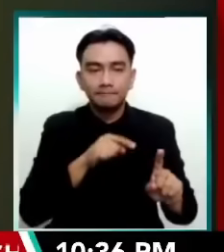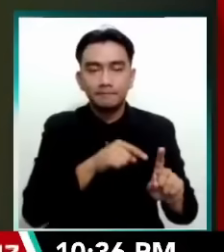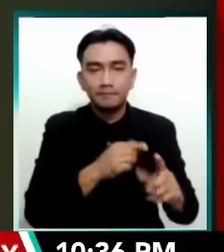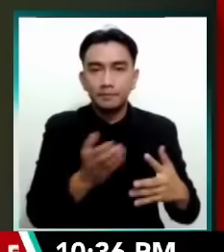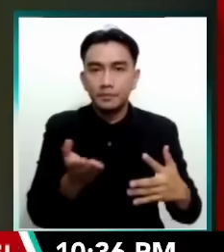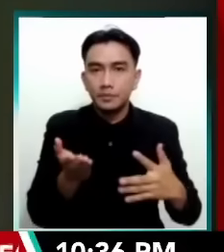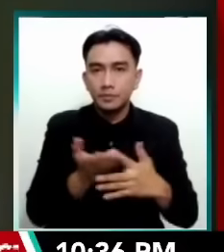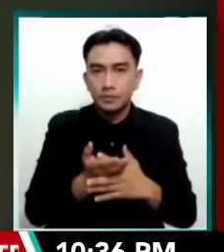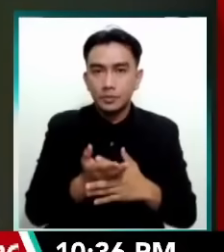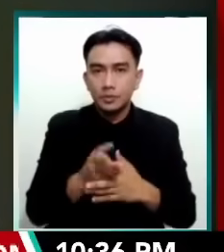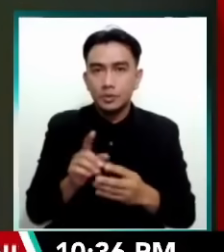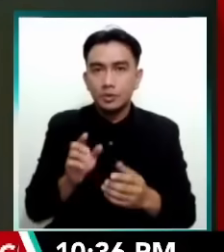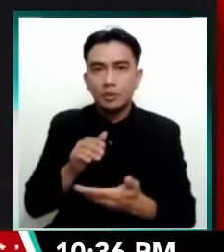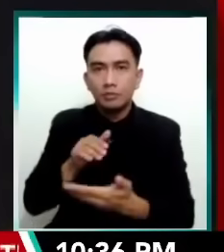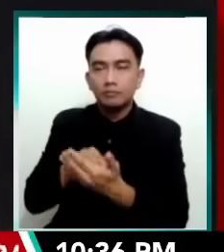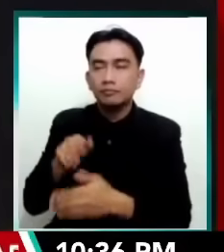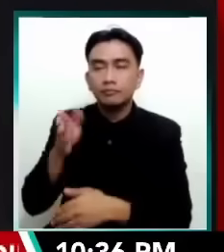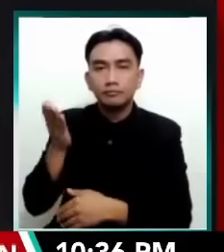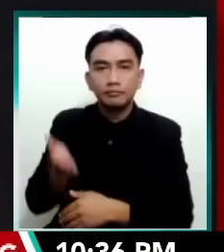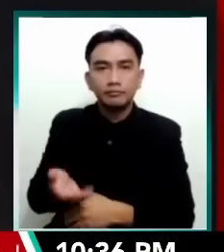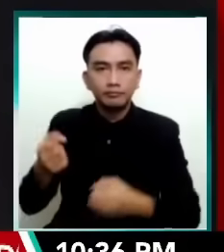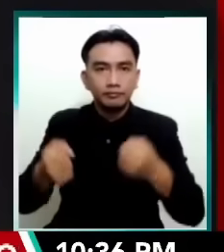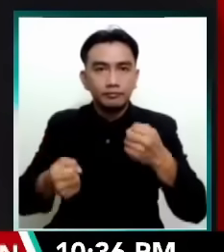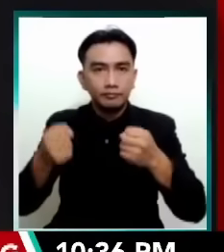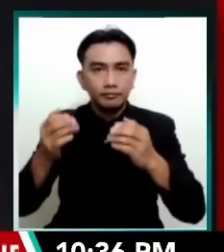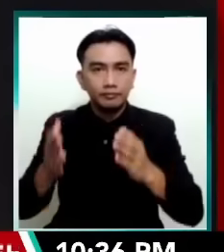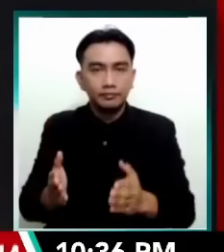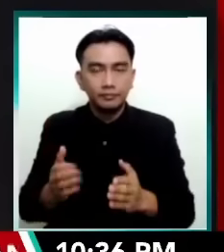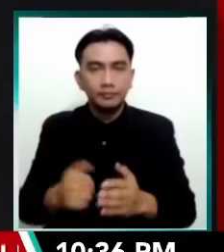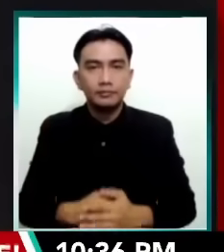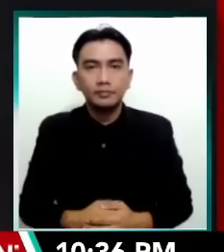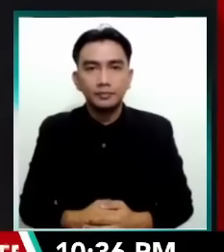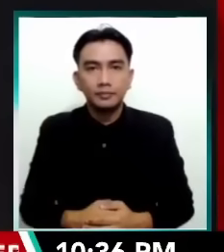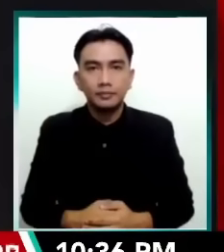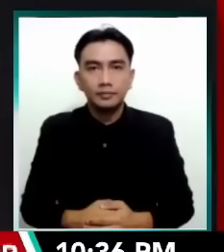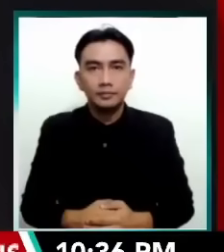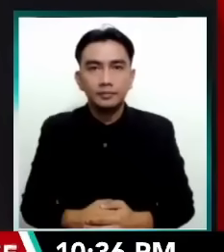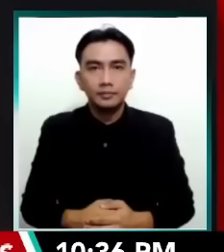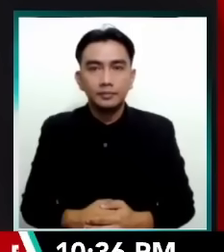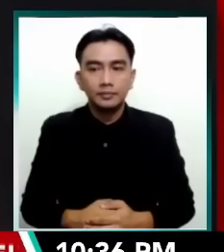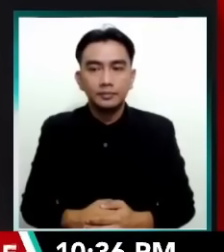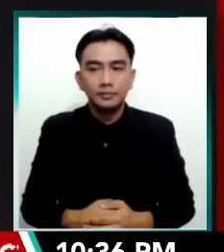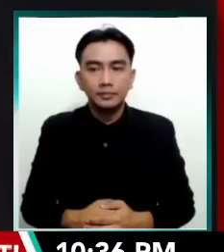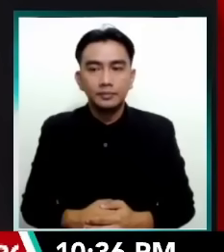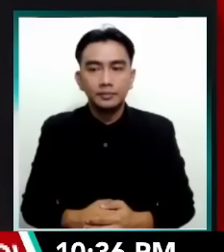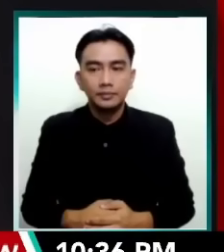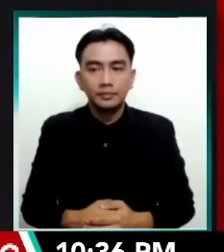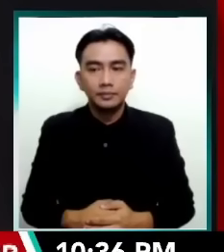John Consulta, nagbabalita para sa GMA Integrated News.